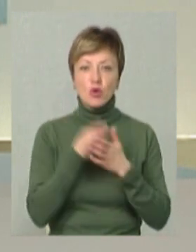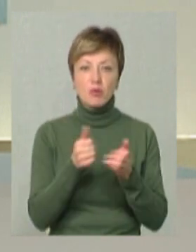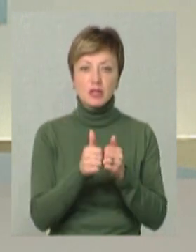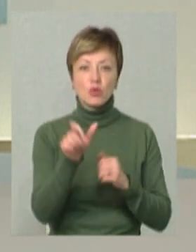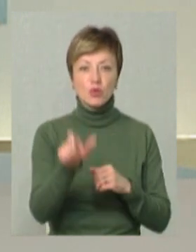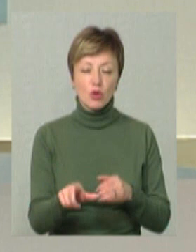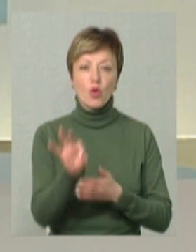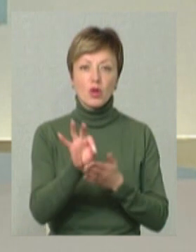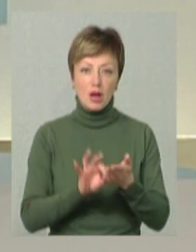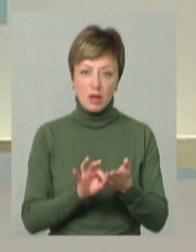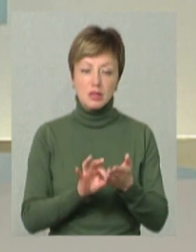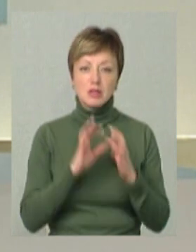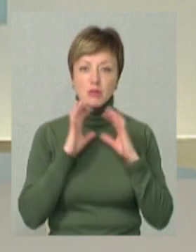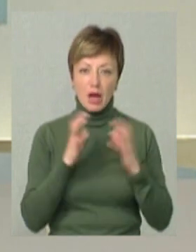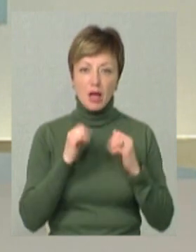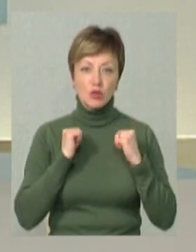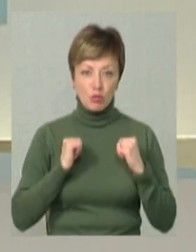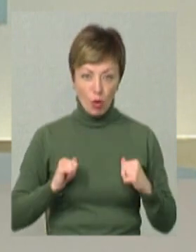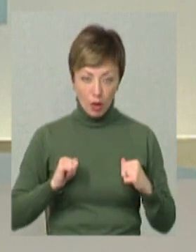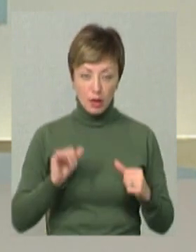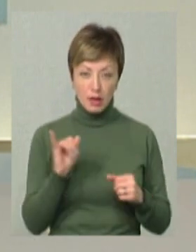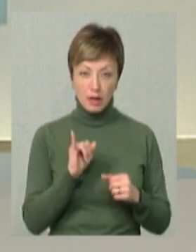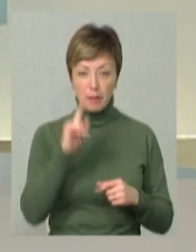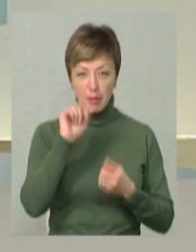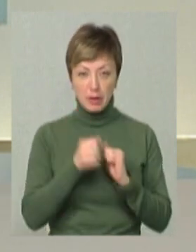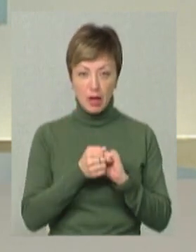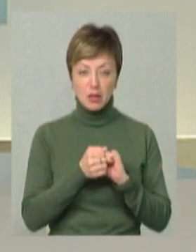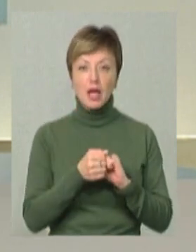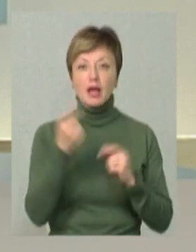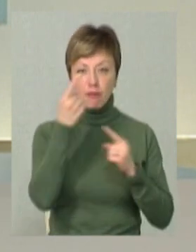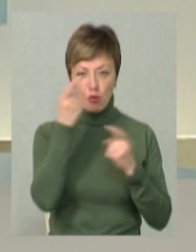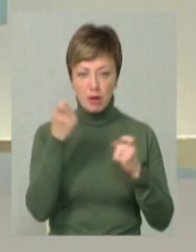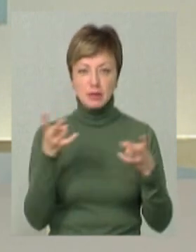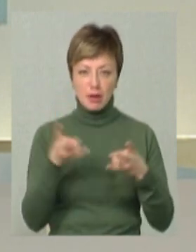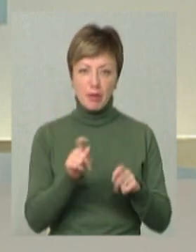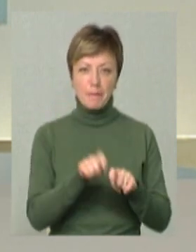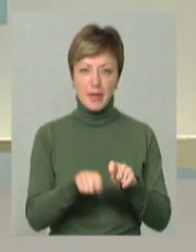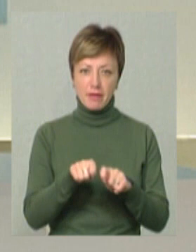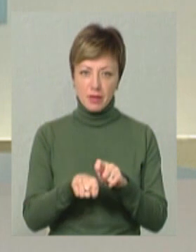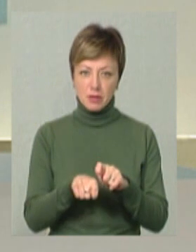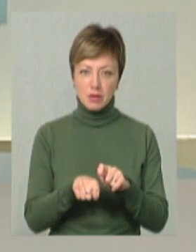близьку людину, одразу зберігайте спокій і пам'ятайте, що інформацію треба